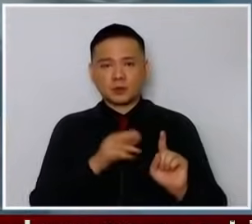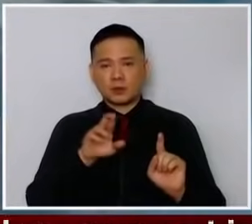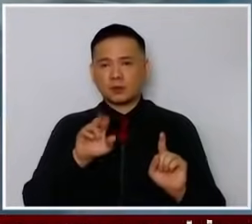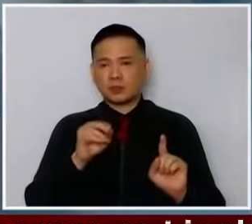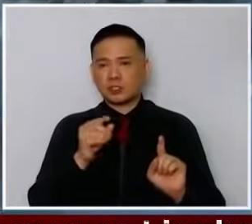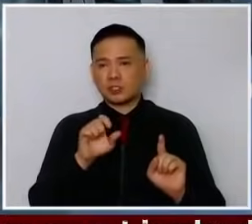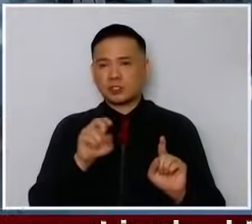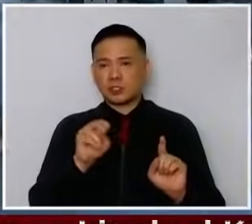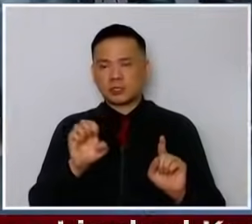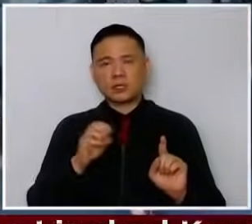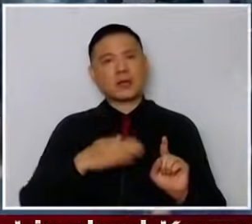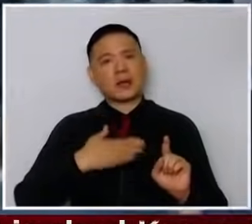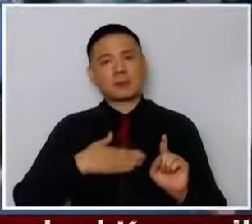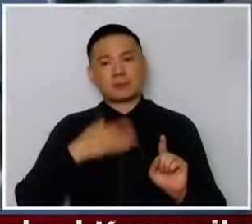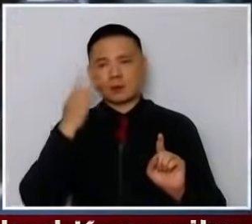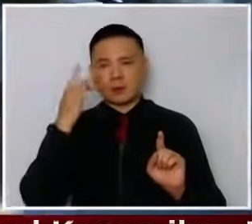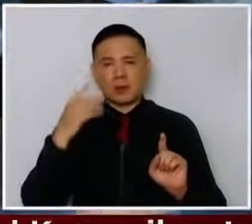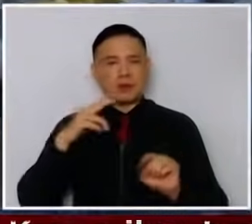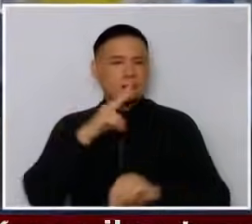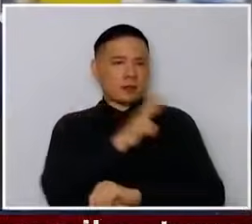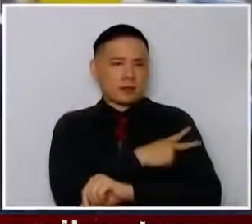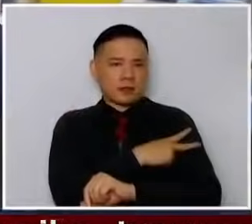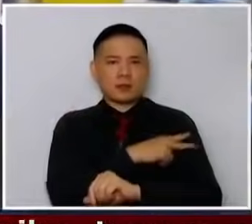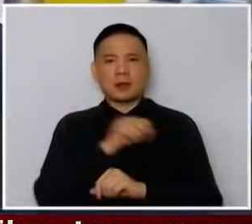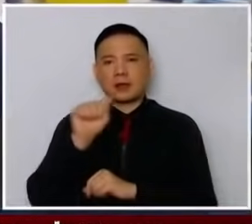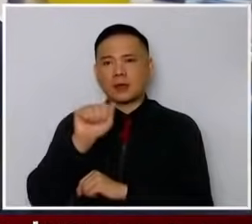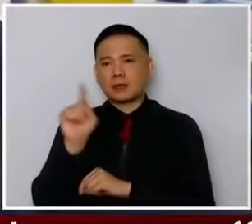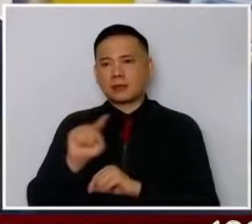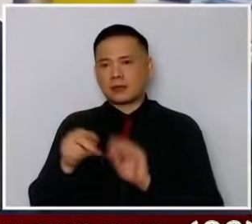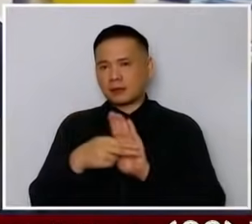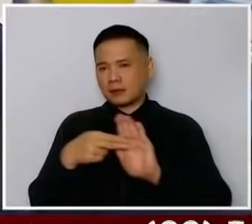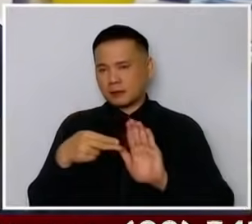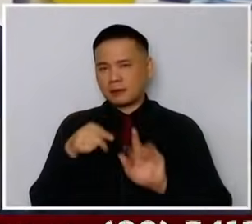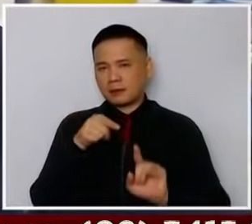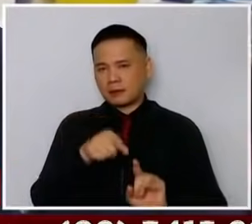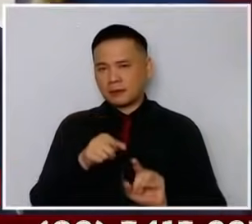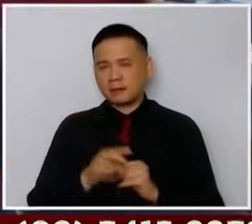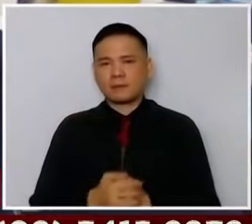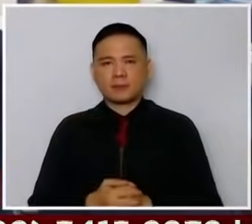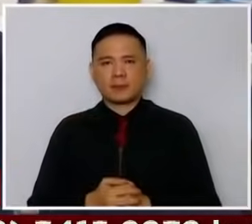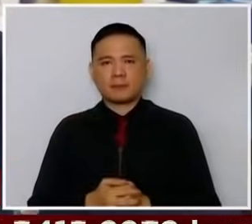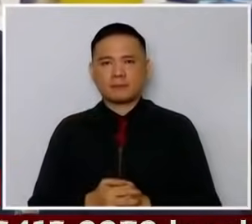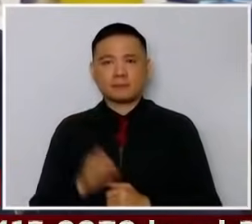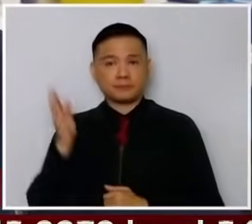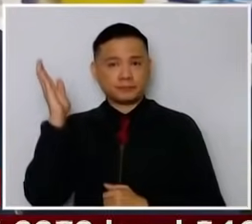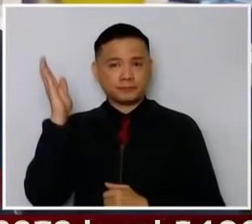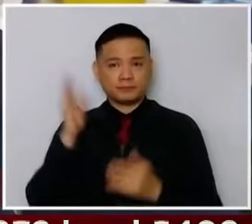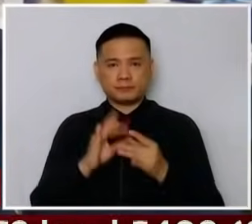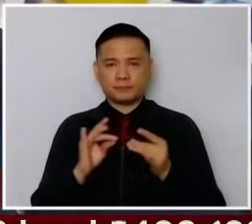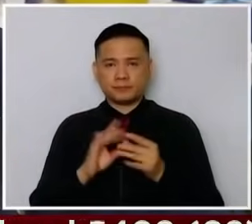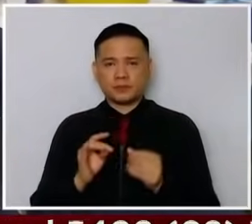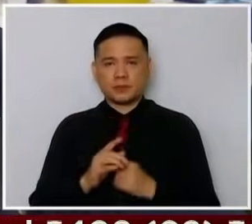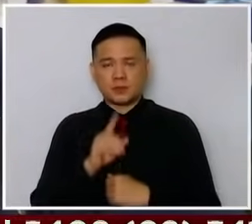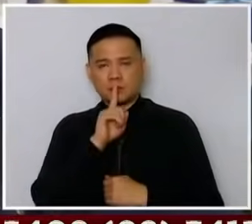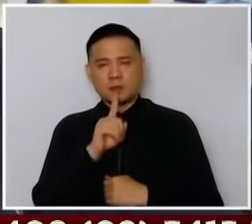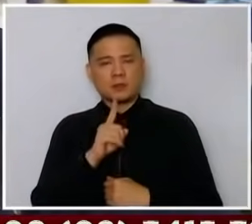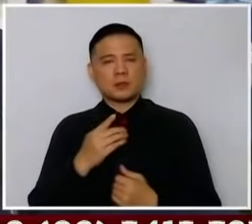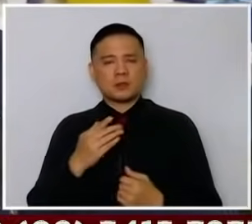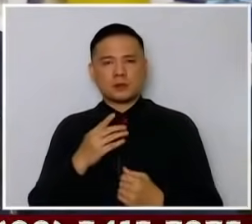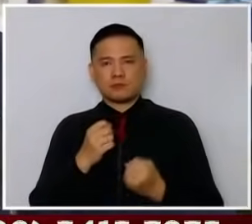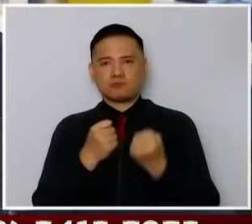ng AstraZeneca ngayong kabuwanan na niya. Yung OB ko, in favor siya sa vaccine. So